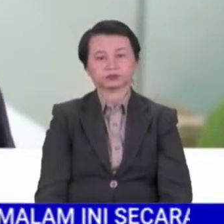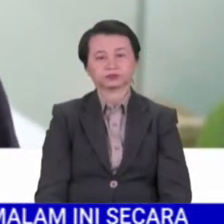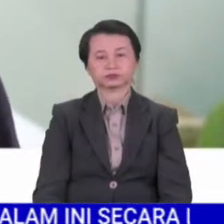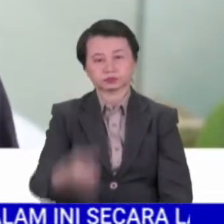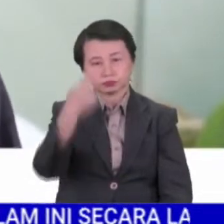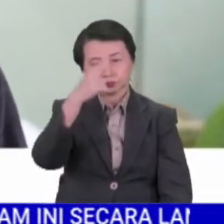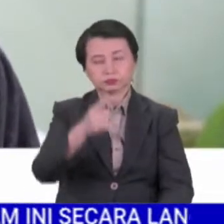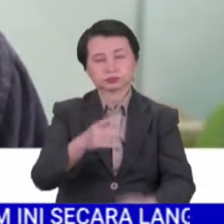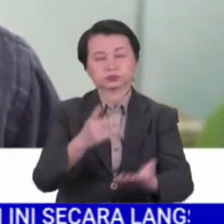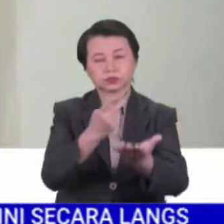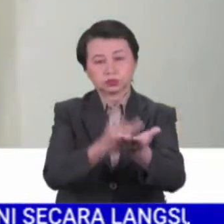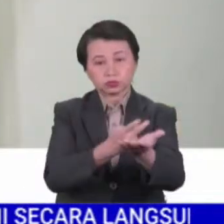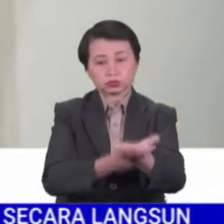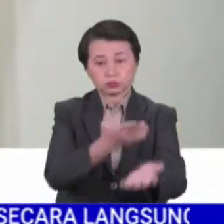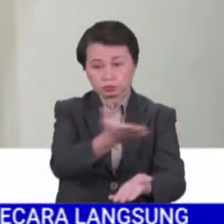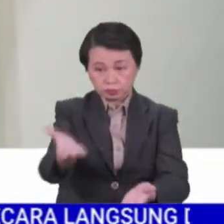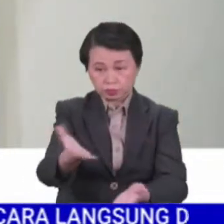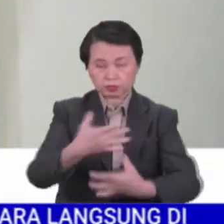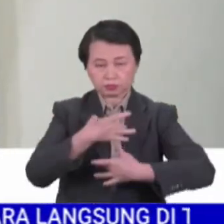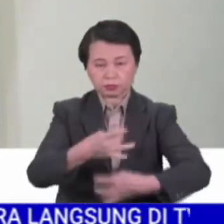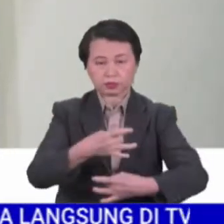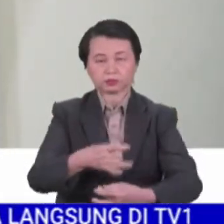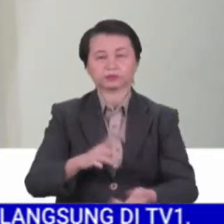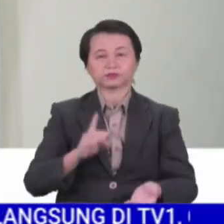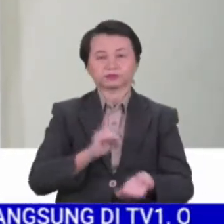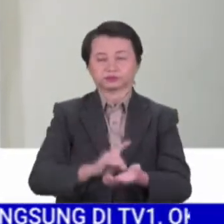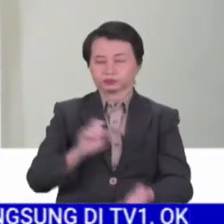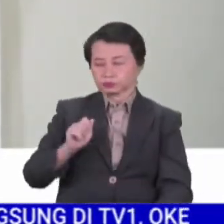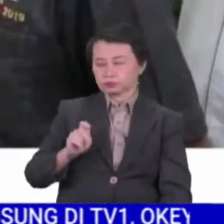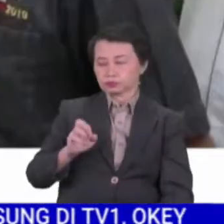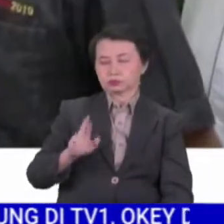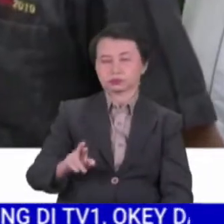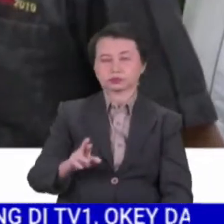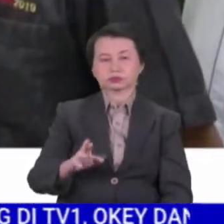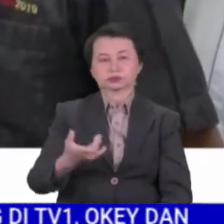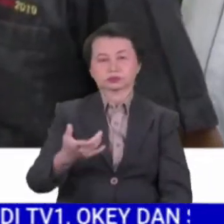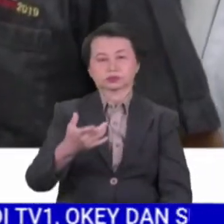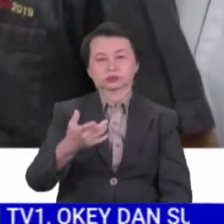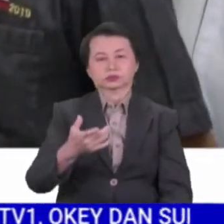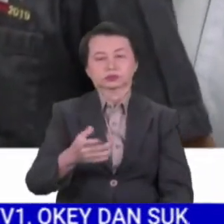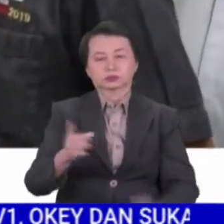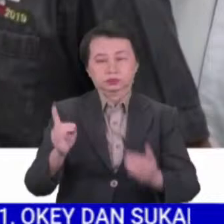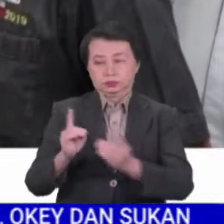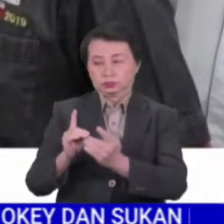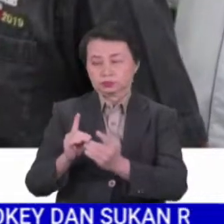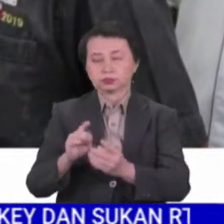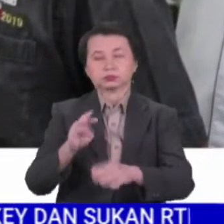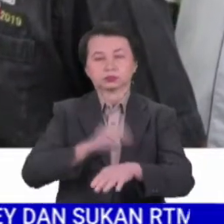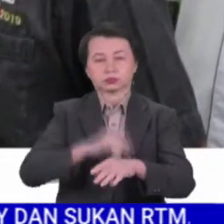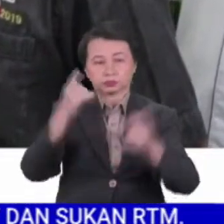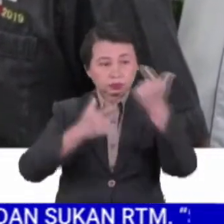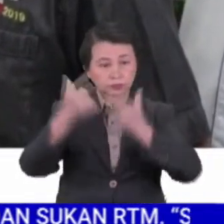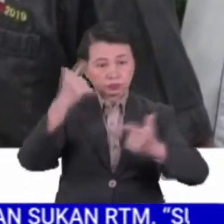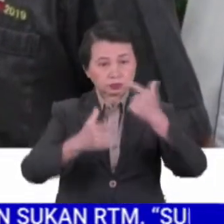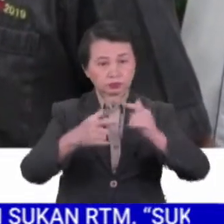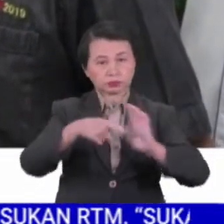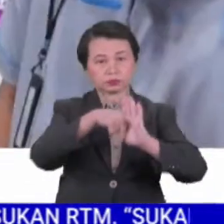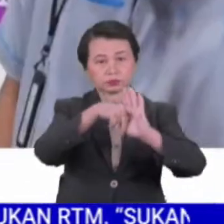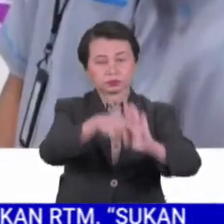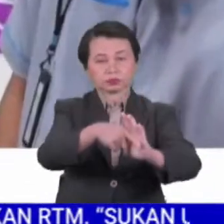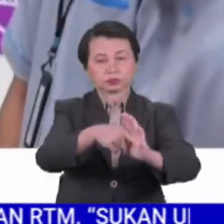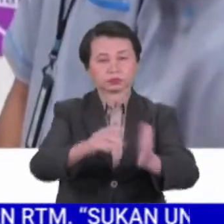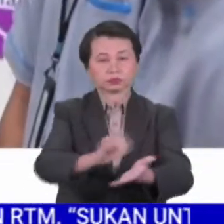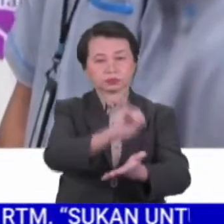yang mereka minati. Dr. Anwar yang juga ahli Dewan Undangan Negeri Dunangka ditemui ketika melawat ruang pameran